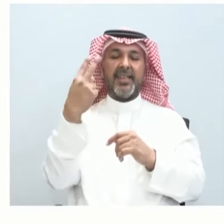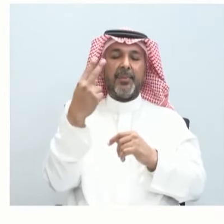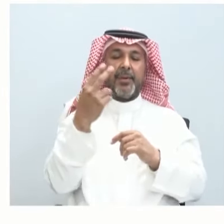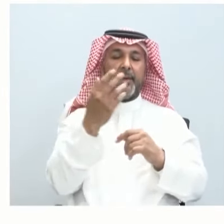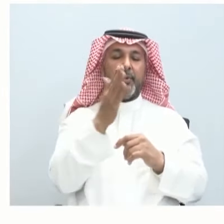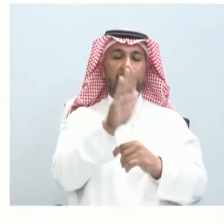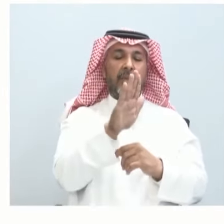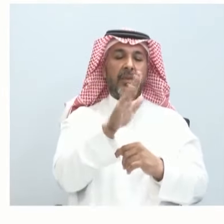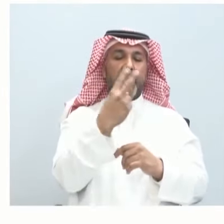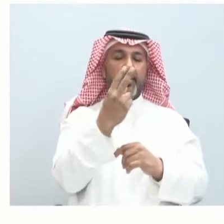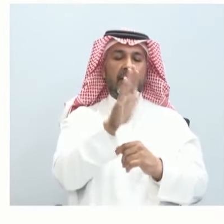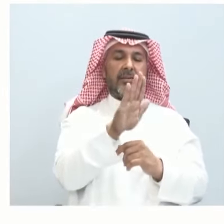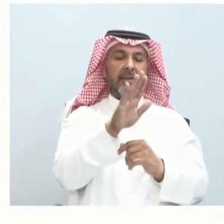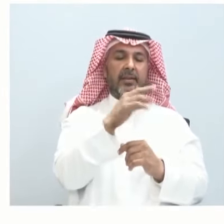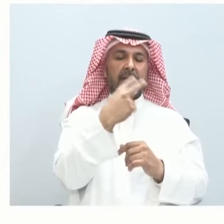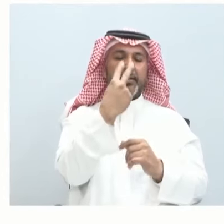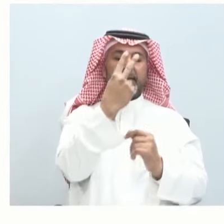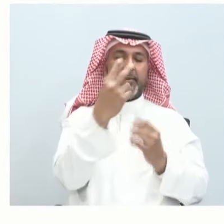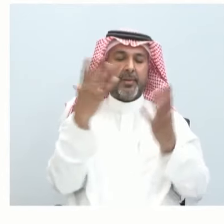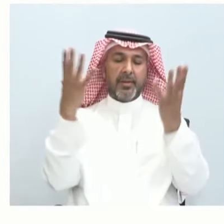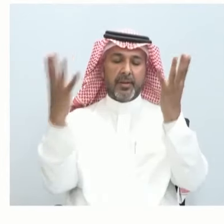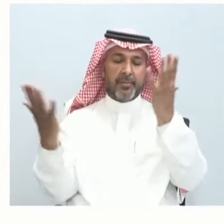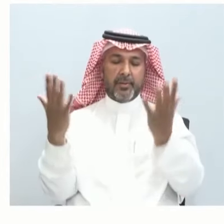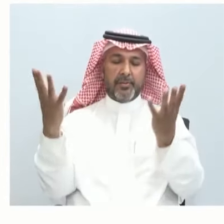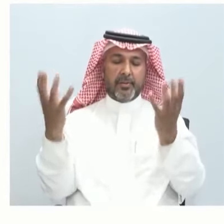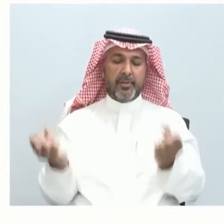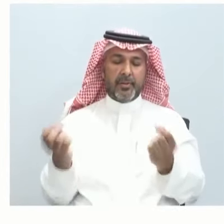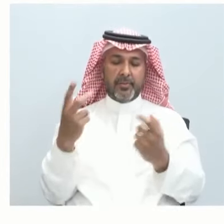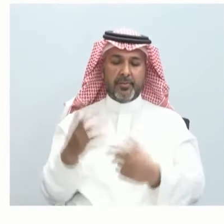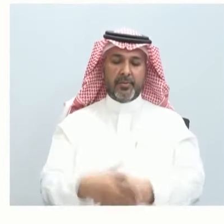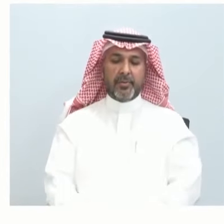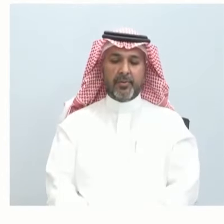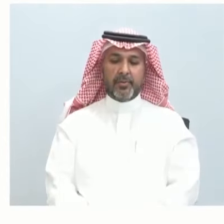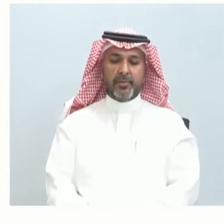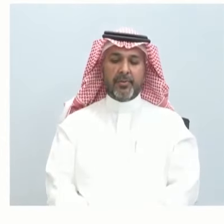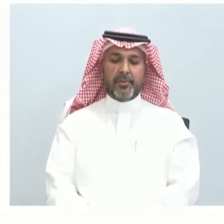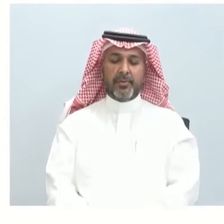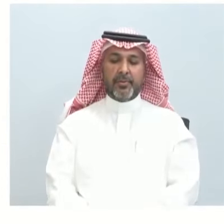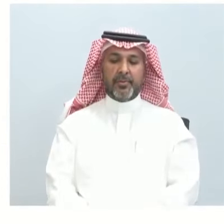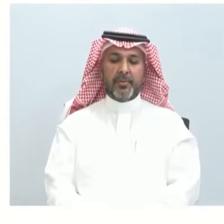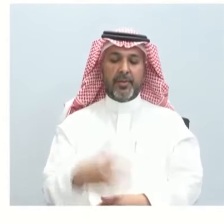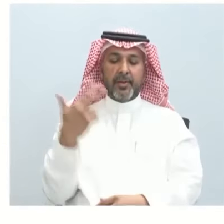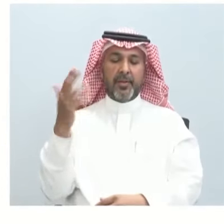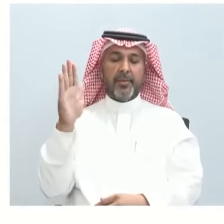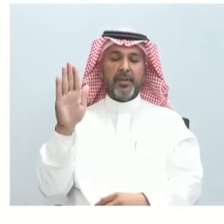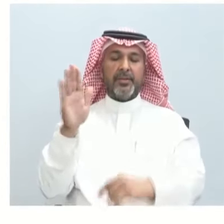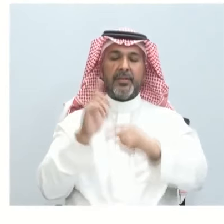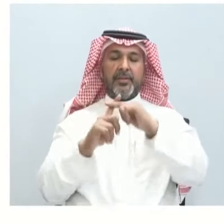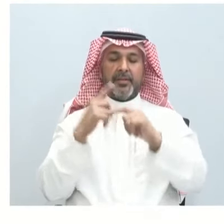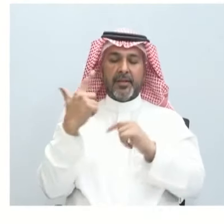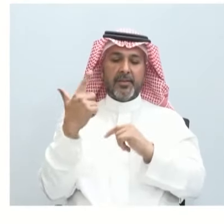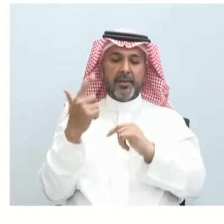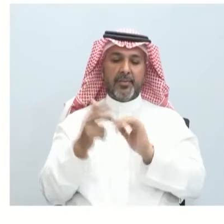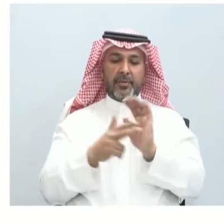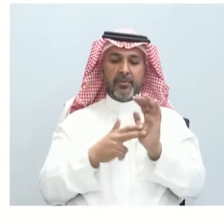ونطرح 2 س تربيع من الطرف الايسر فتساوي صفر يتبقى لدي ثمانيه سين زائد سبعه